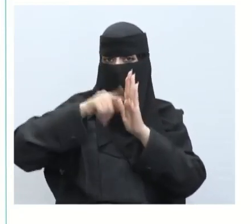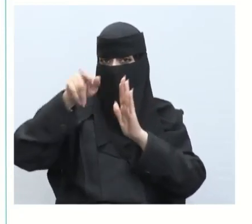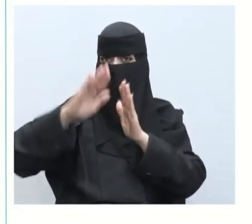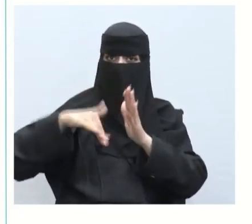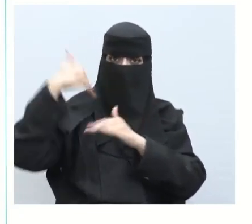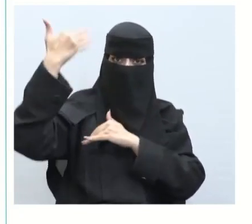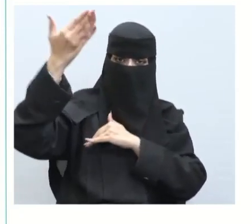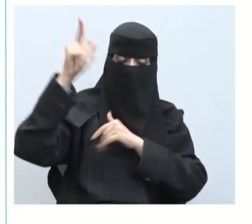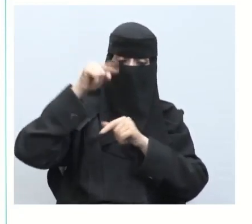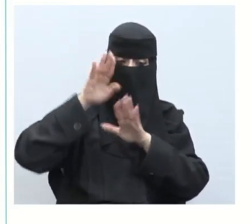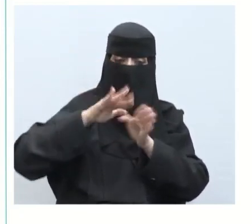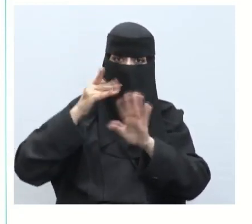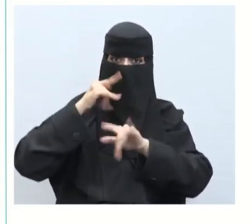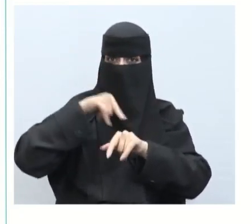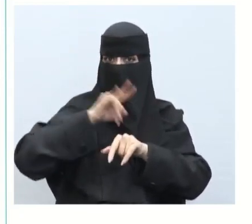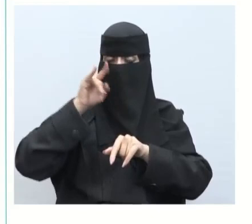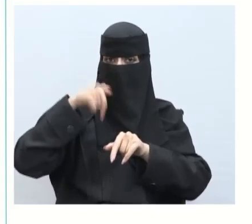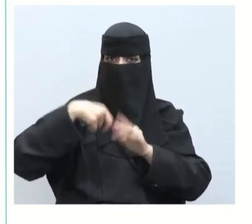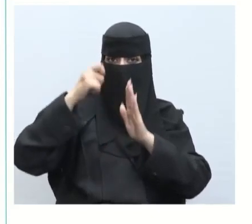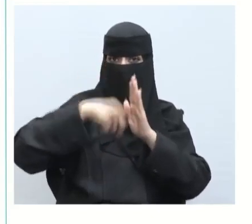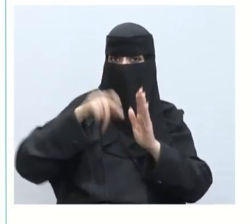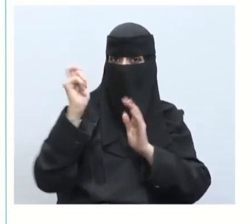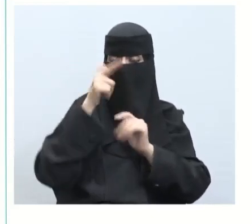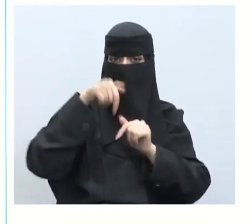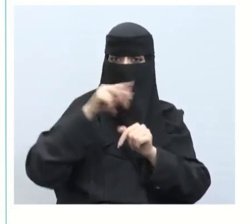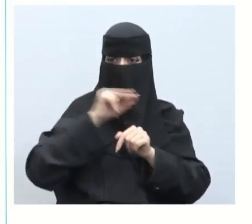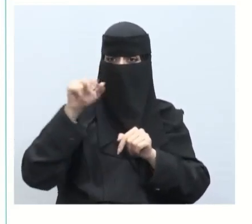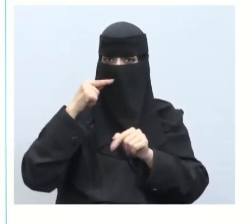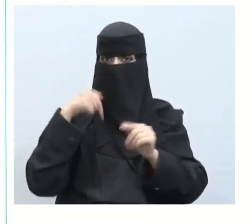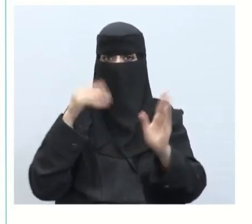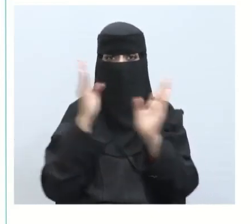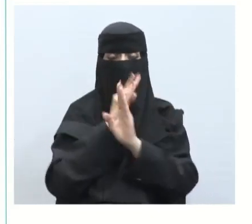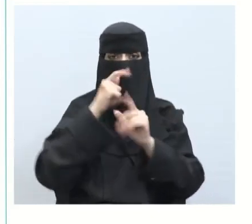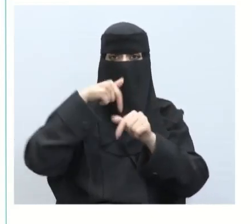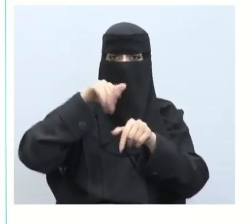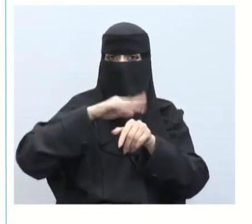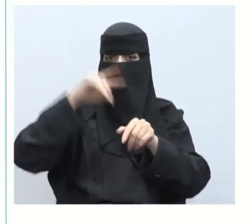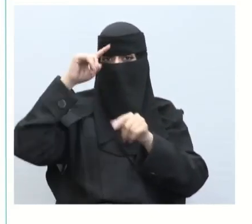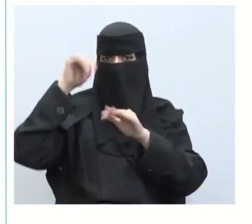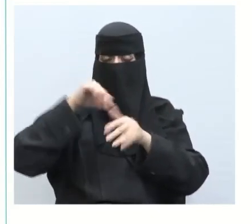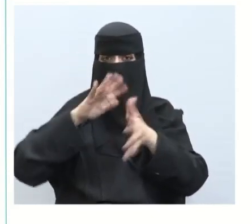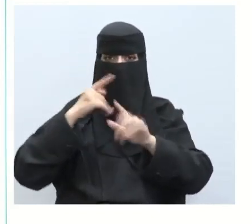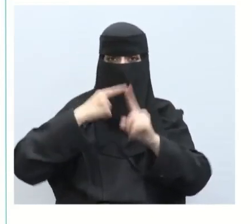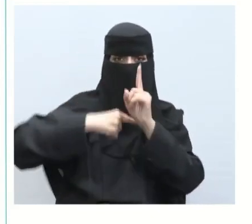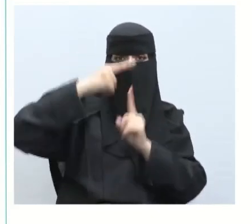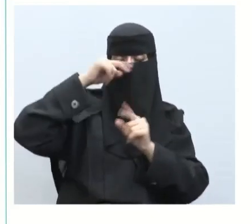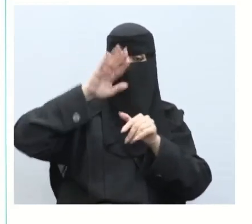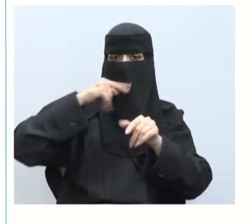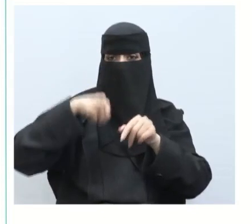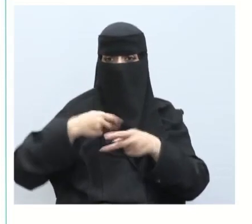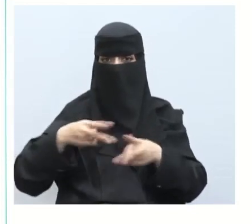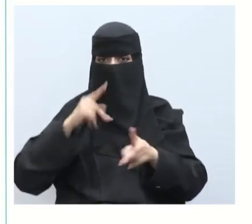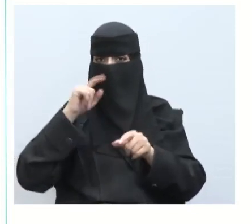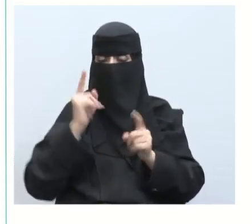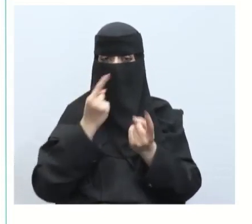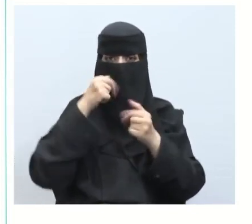قادم الايام اذا لا يكون القرار فو نظير مث رده فعل او مثلا في حاله غضب او في حاله رضا لا